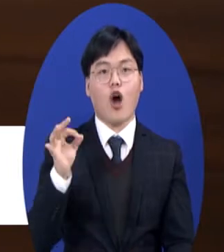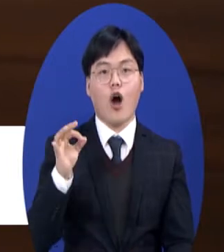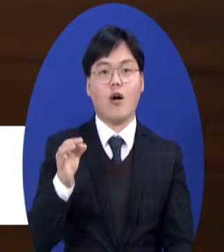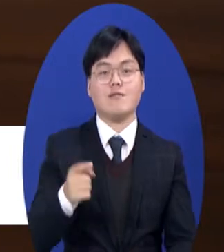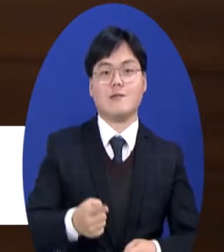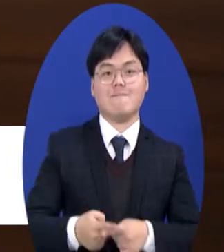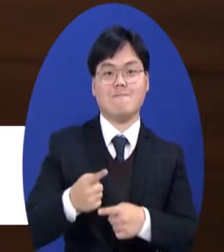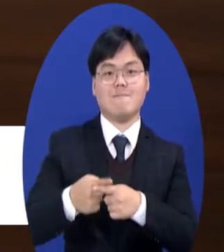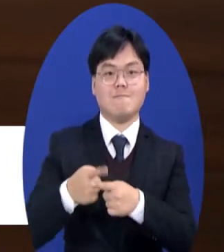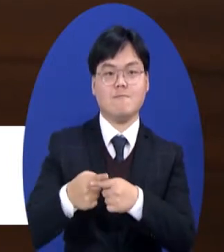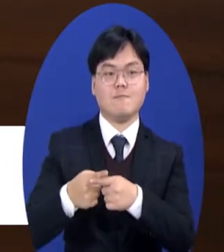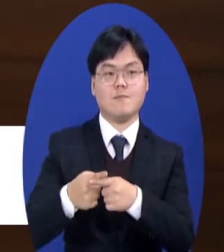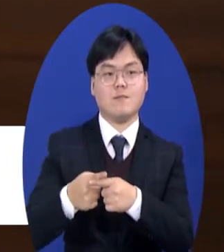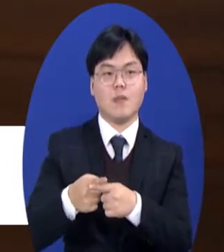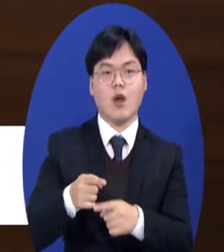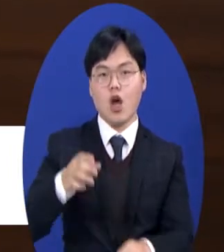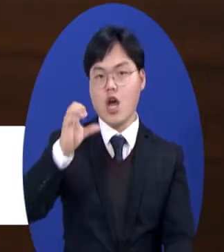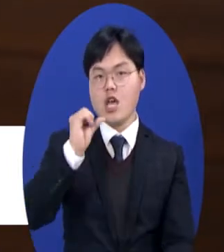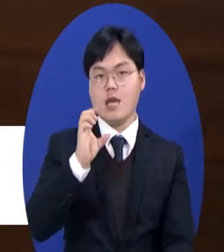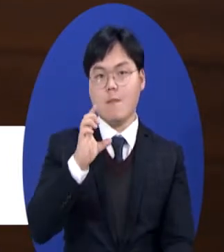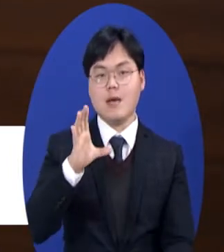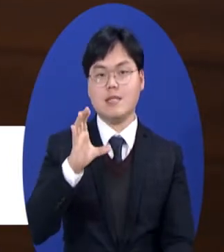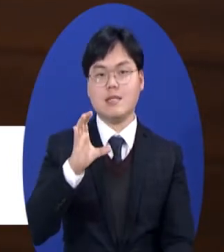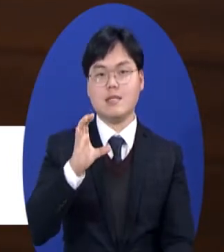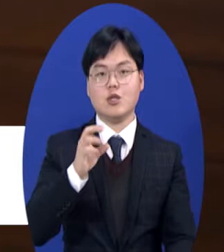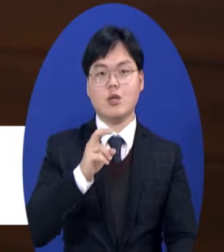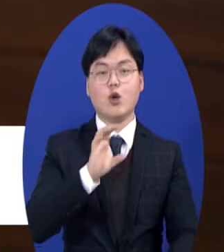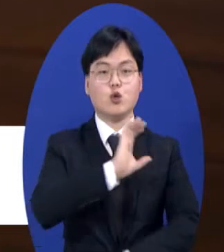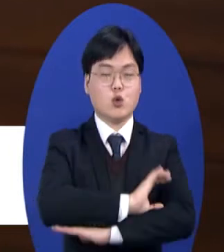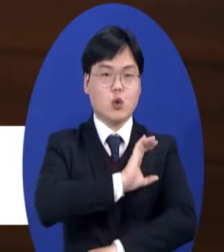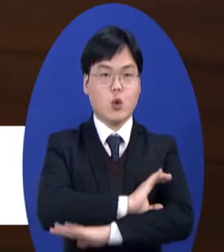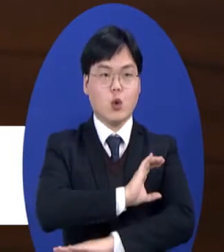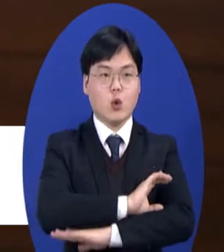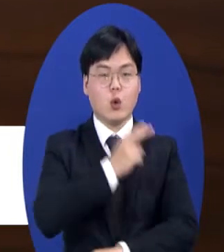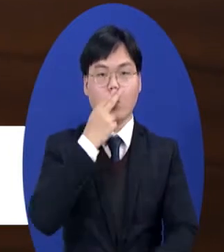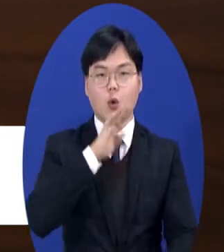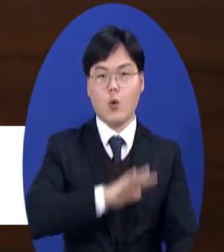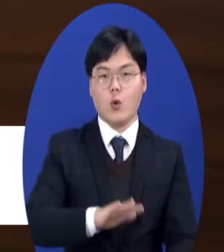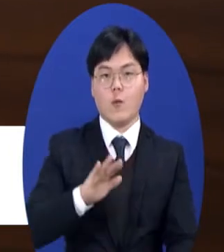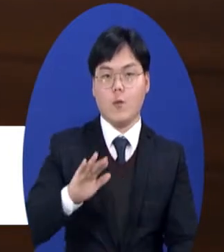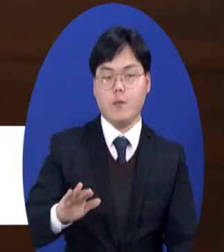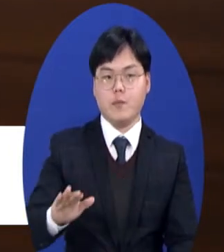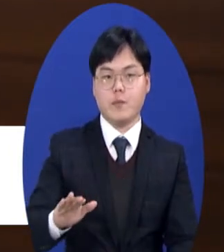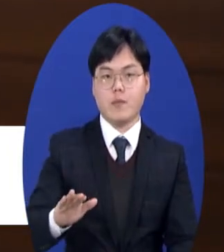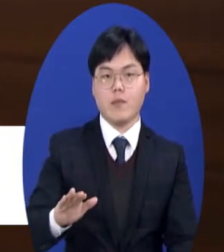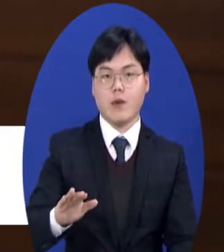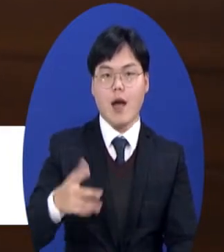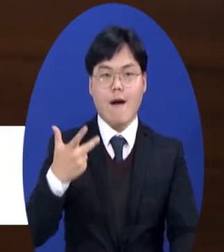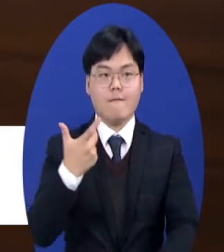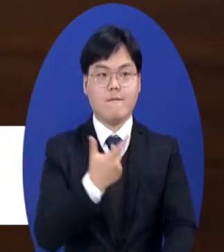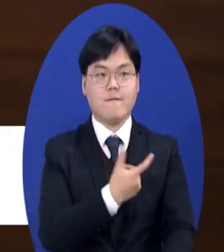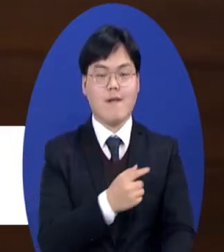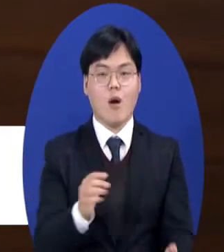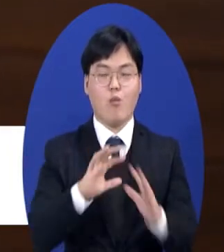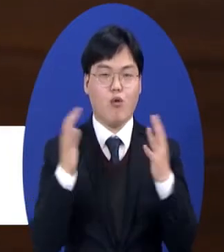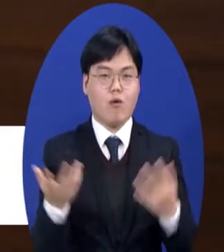нэмэгдүүлэх, за ер нь одоо ерөнхий боловсрол сургуульд сурч байгаа хүүхдүүдийг аль болохоор одоо вакцин жуултад хамруулна